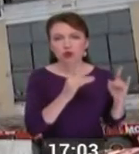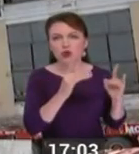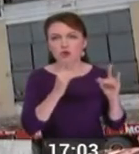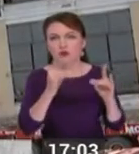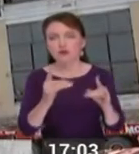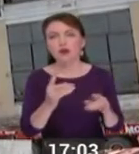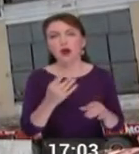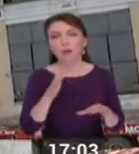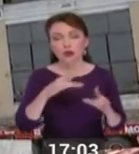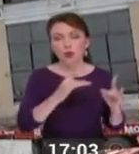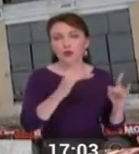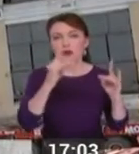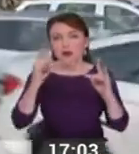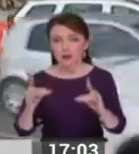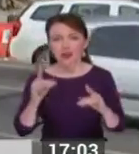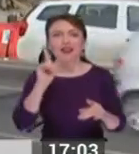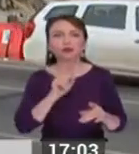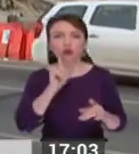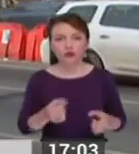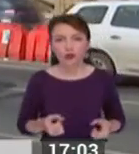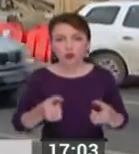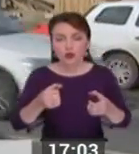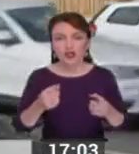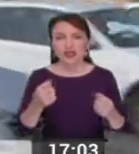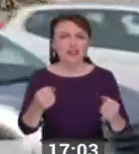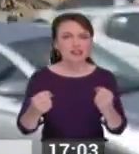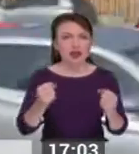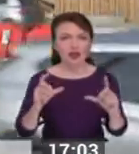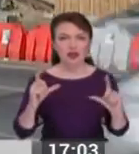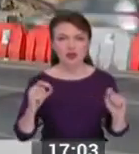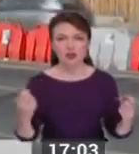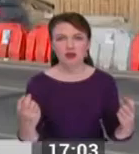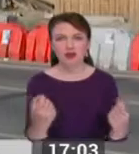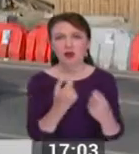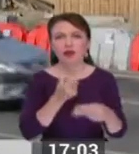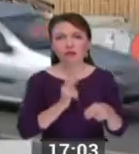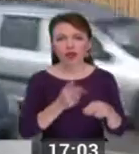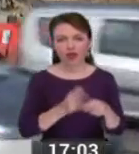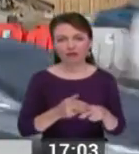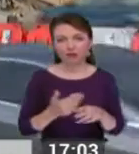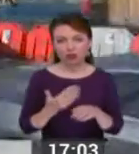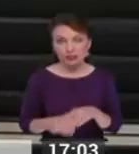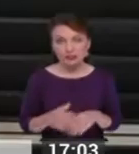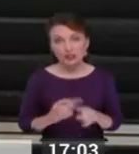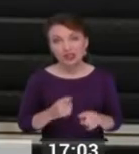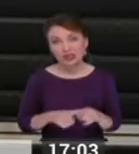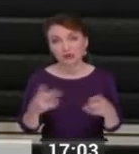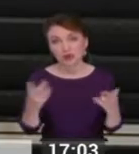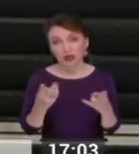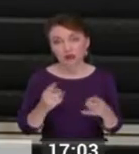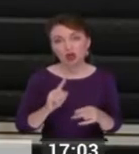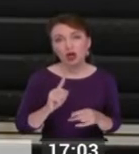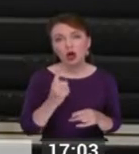того прогін встановлять на тимчасові опори і закріплять з іншими металевими частинами. На це потрібно